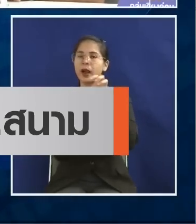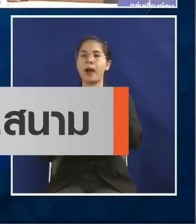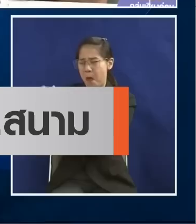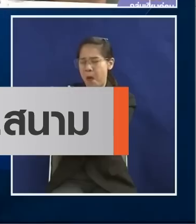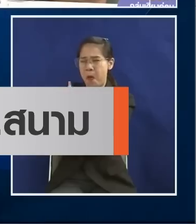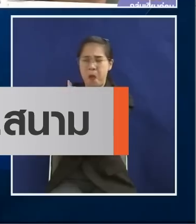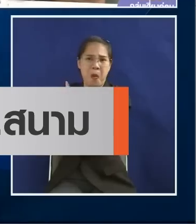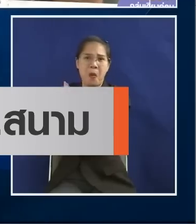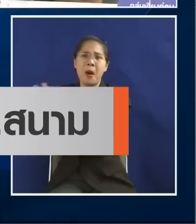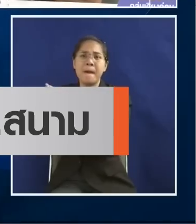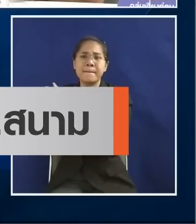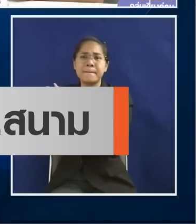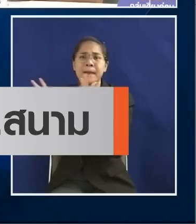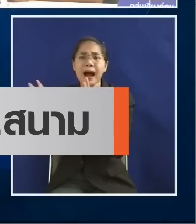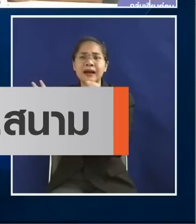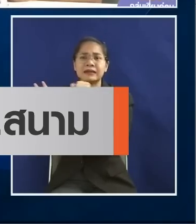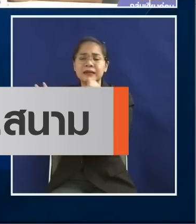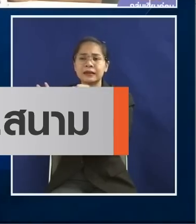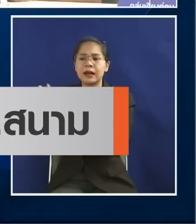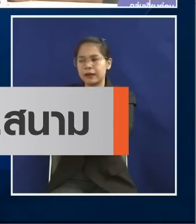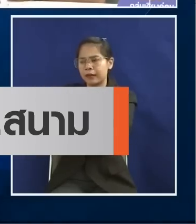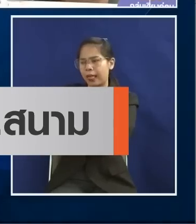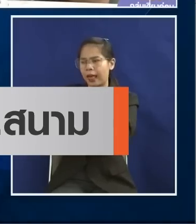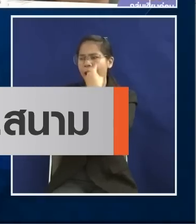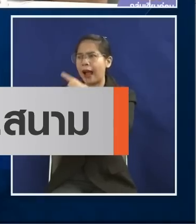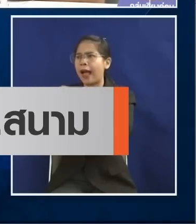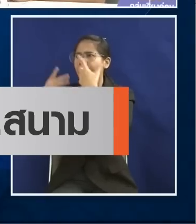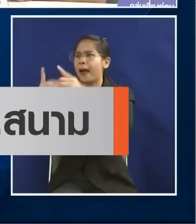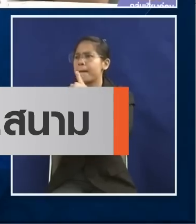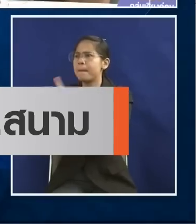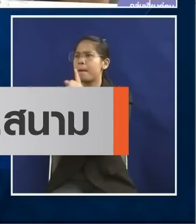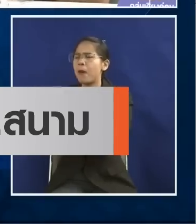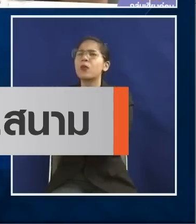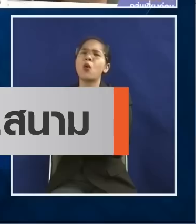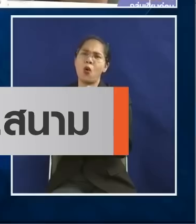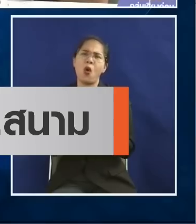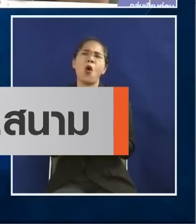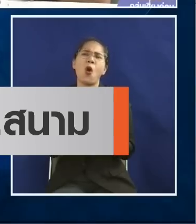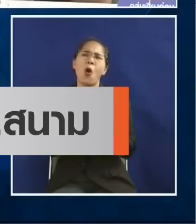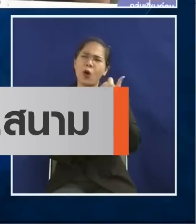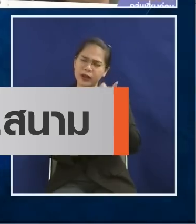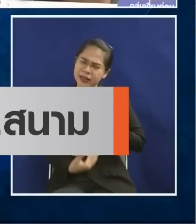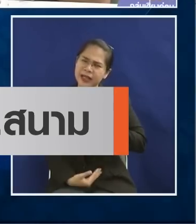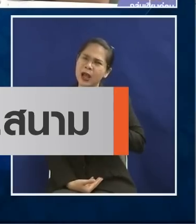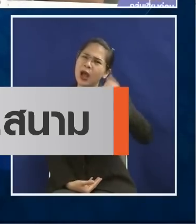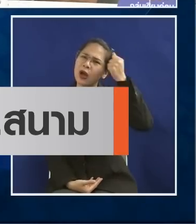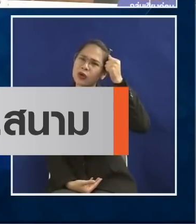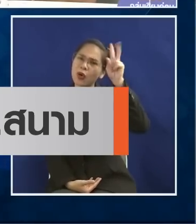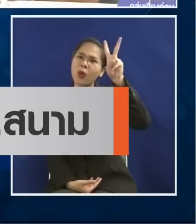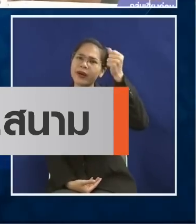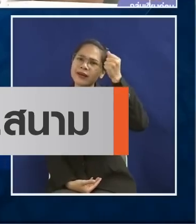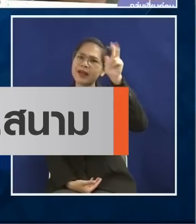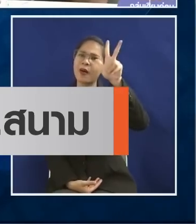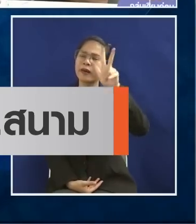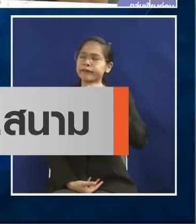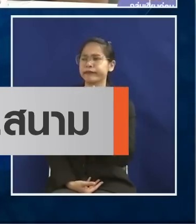แต่ยังคงอยู่ที่บ้านรอรถพยาบาลไปรับนอกจากนี้ครับก็ยังเตรียมโรงพยาบาลสนามฮอสปิตอลไปเพิ่มซึ่งขออย่